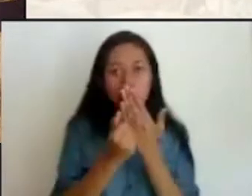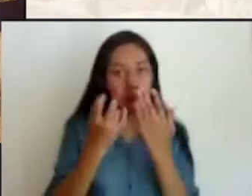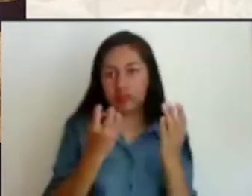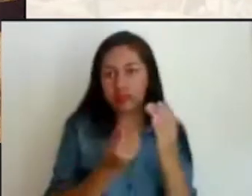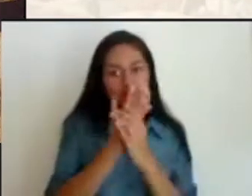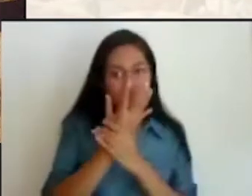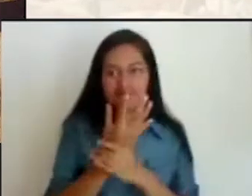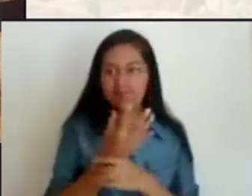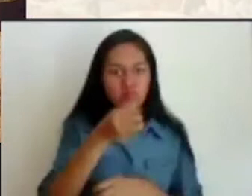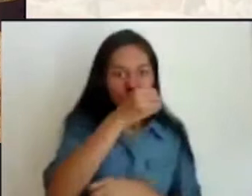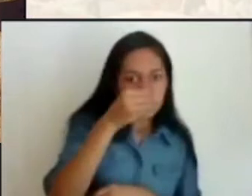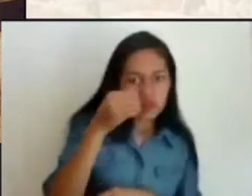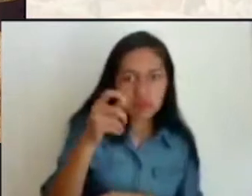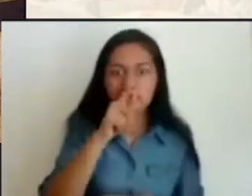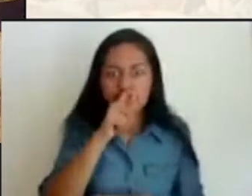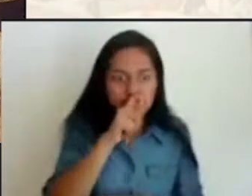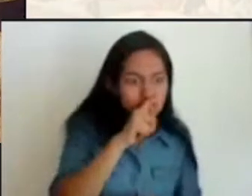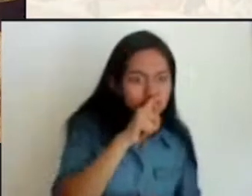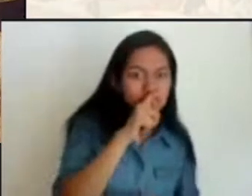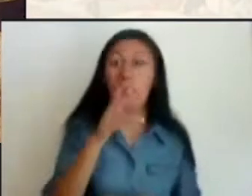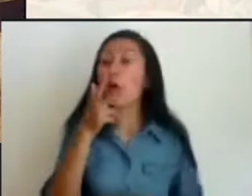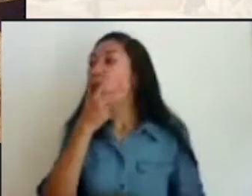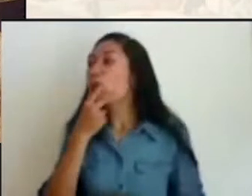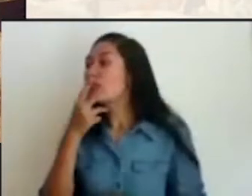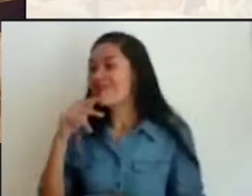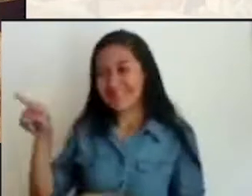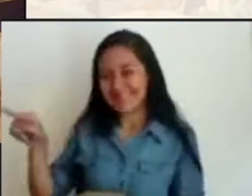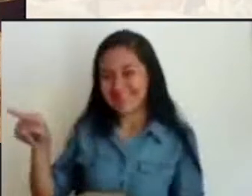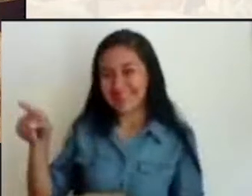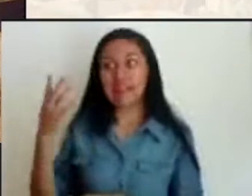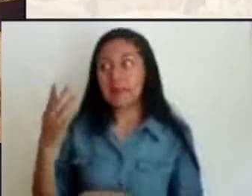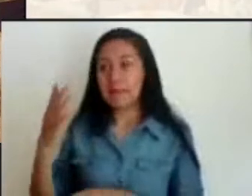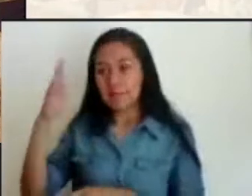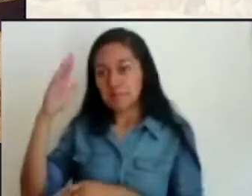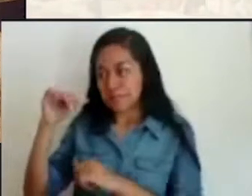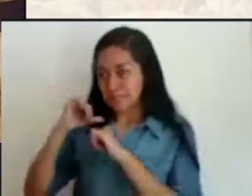y finalmente se encarga al arquitecto Andrea Palladio que realice la obra.